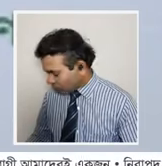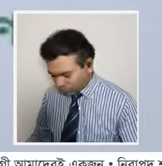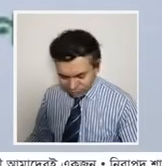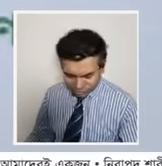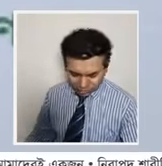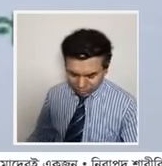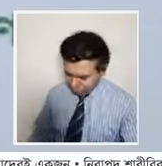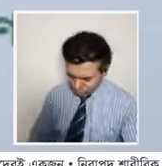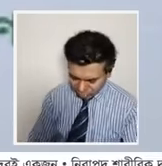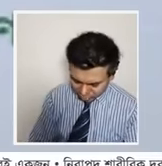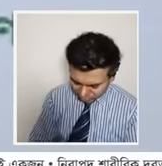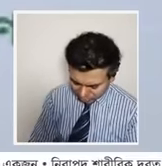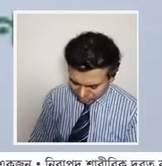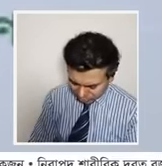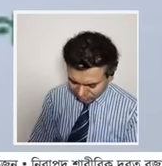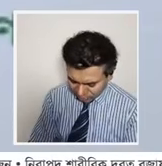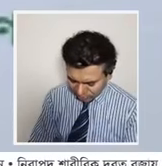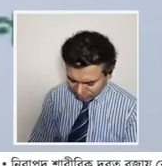তথ্য